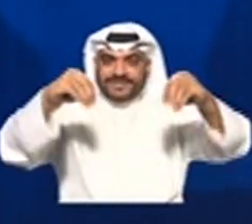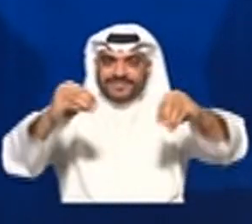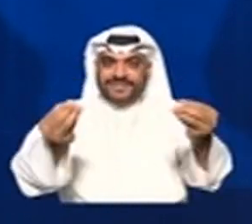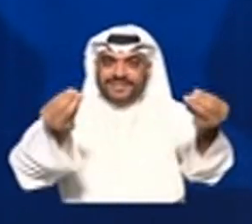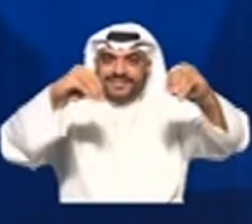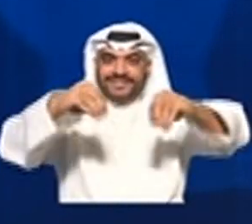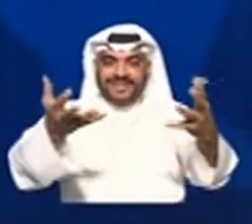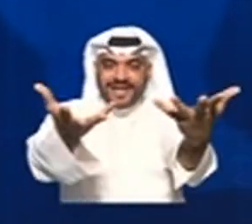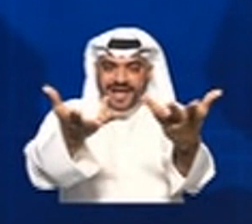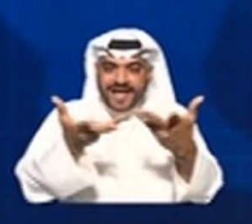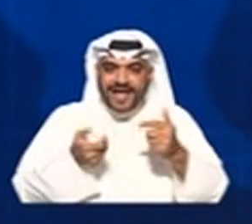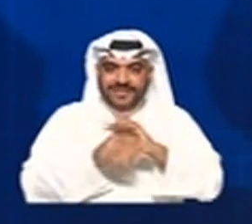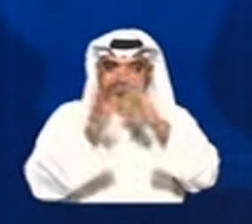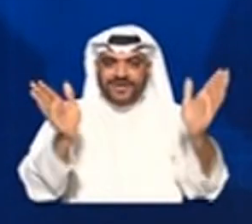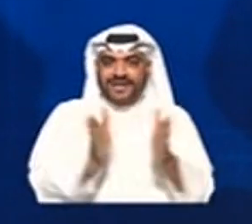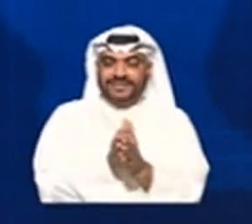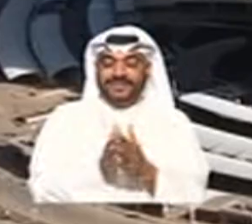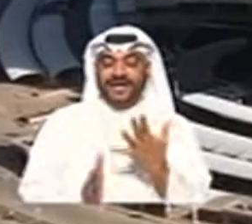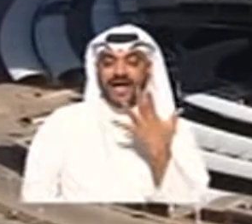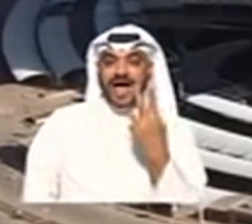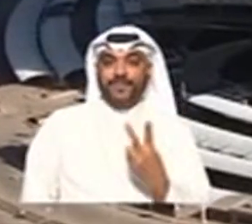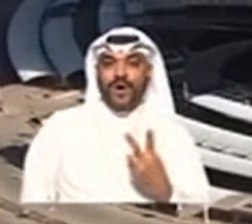في البلاد إلى